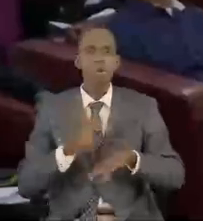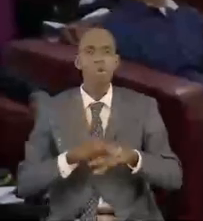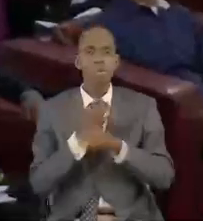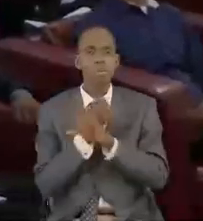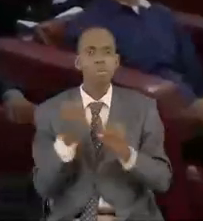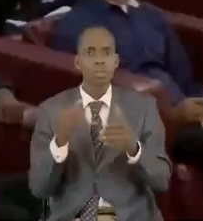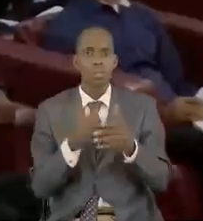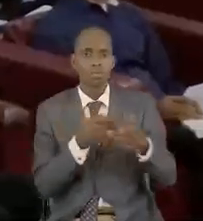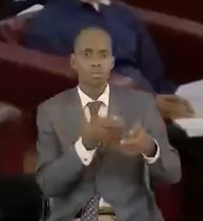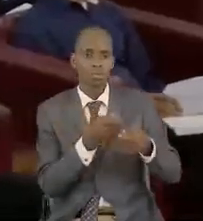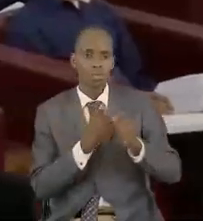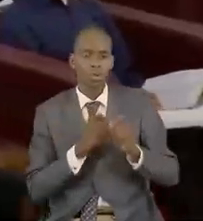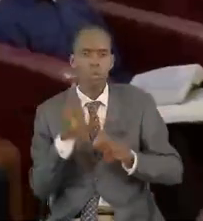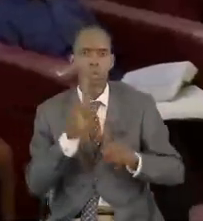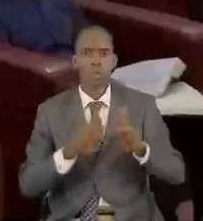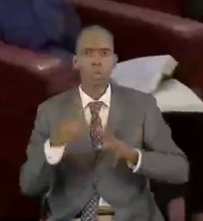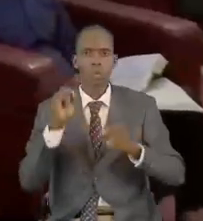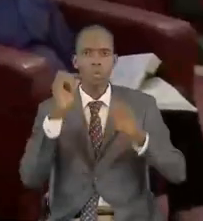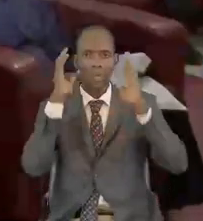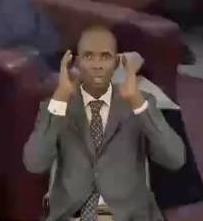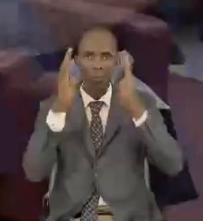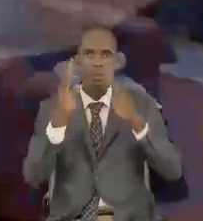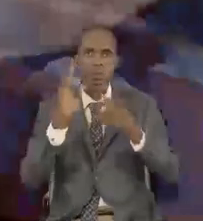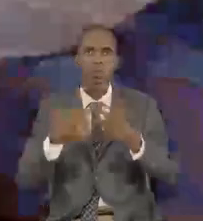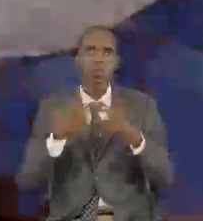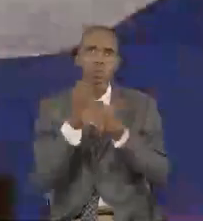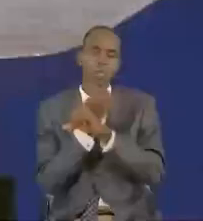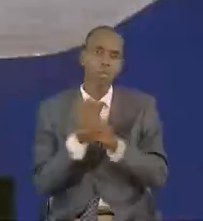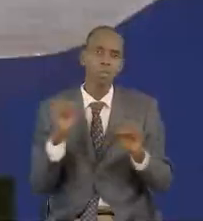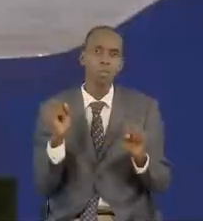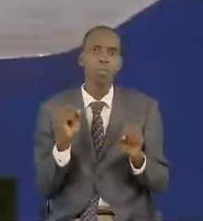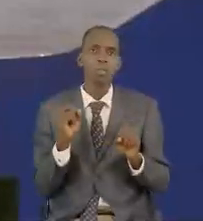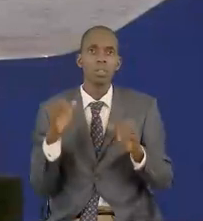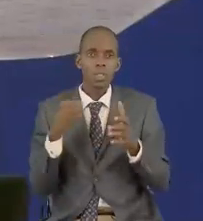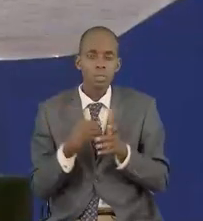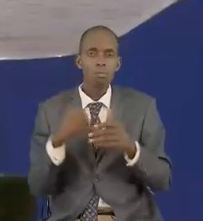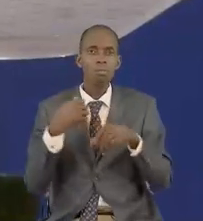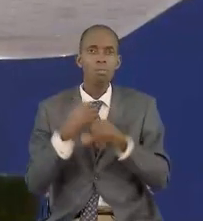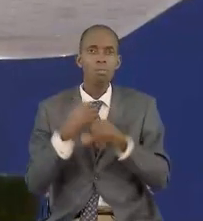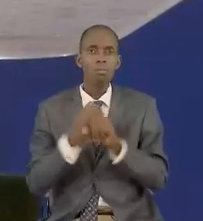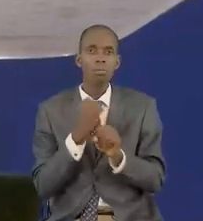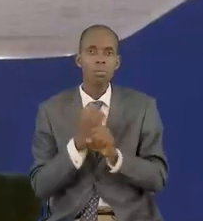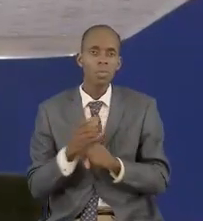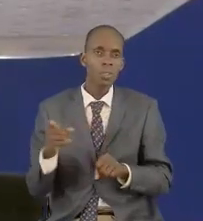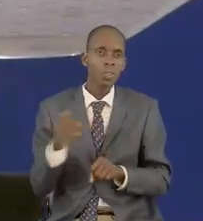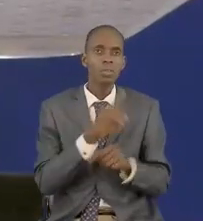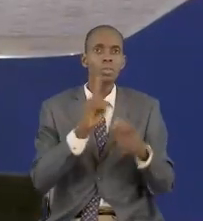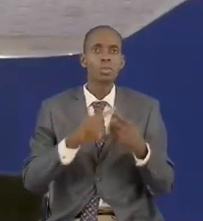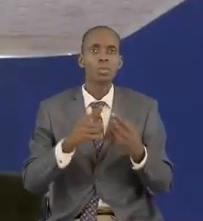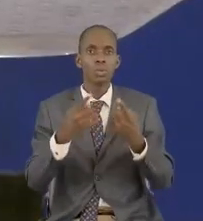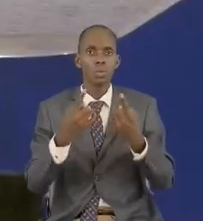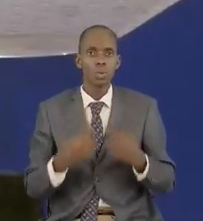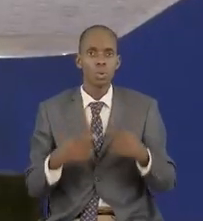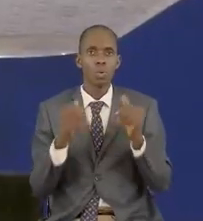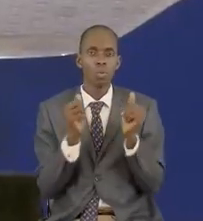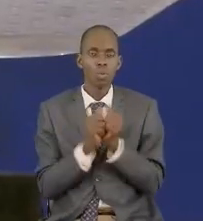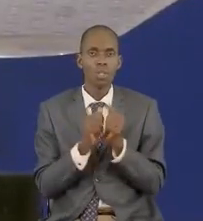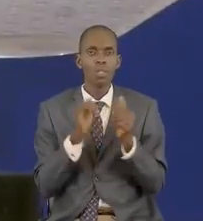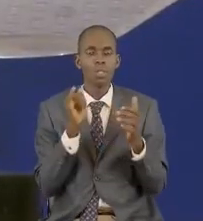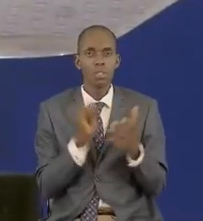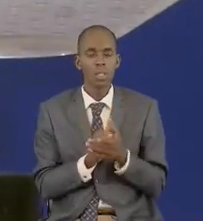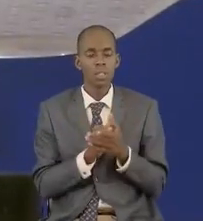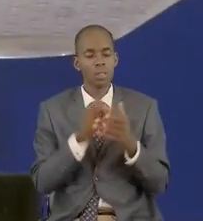attire l'attention des gens au salut cela fait cela fait que les gens